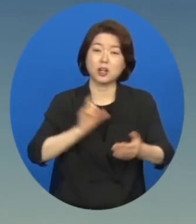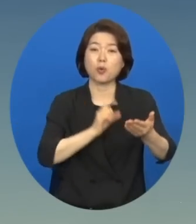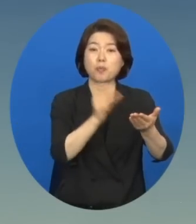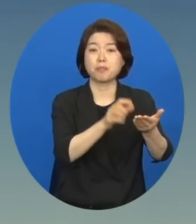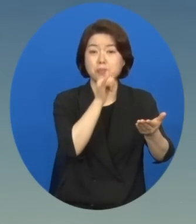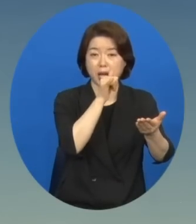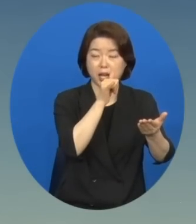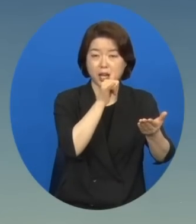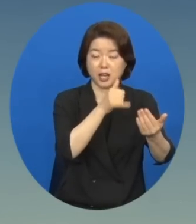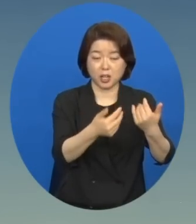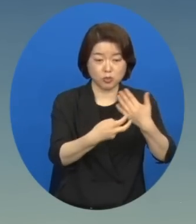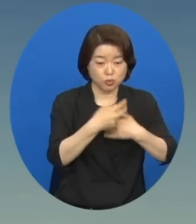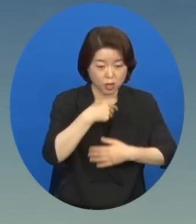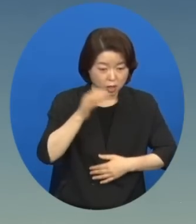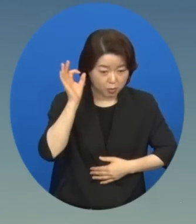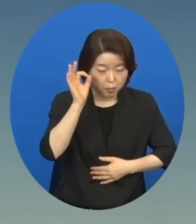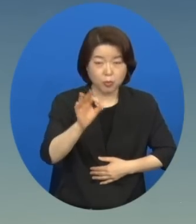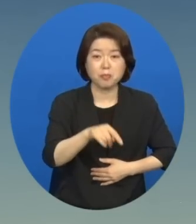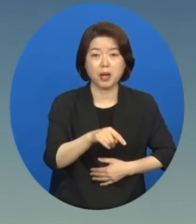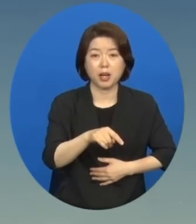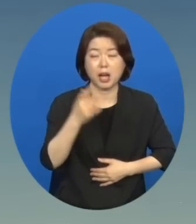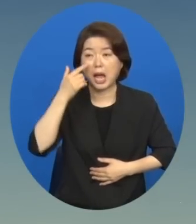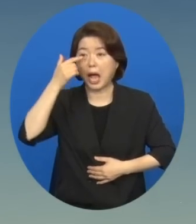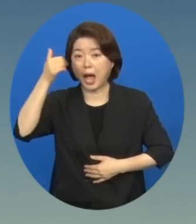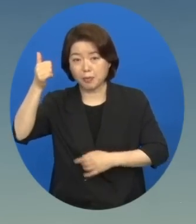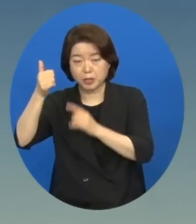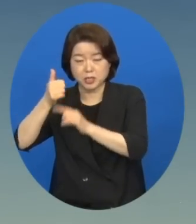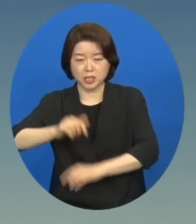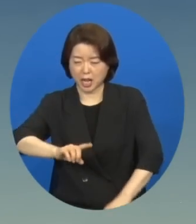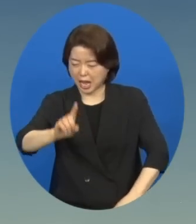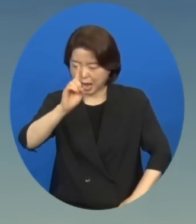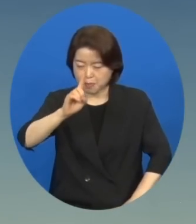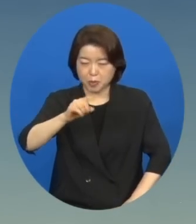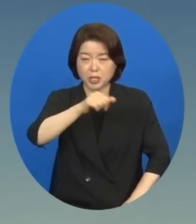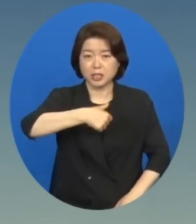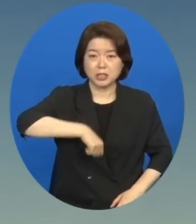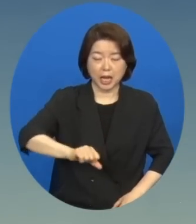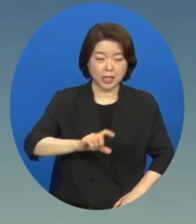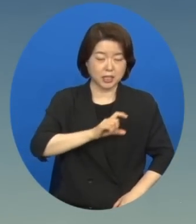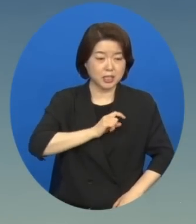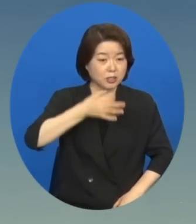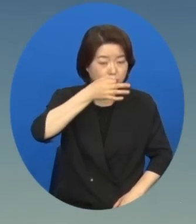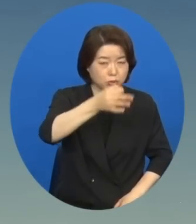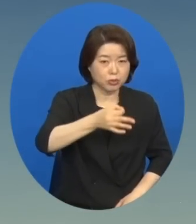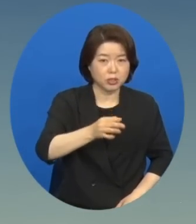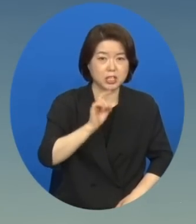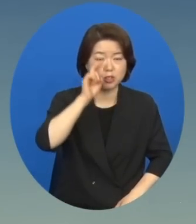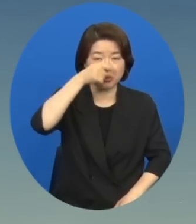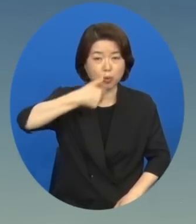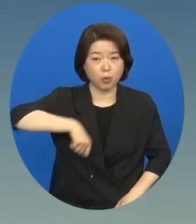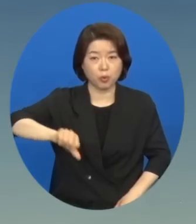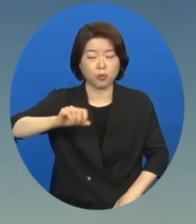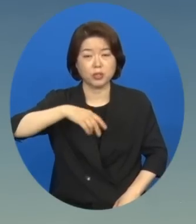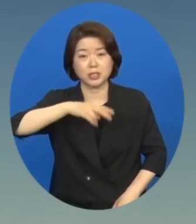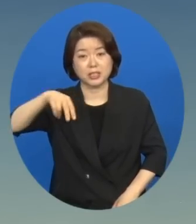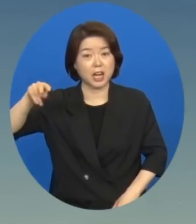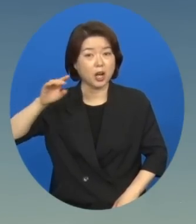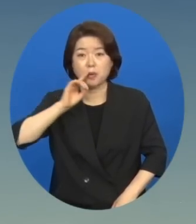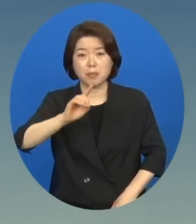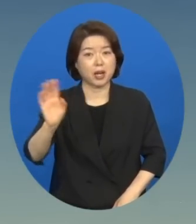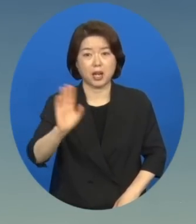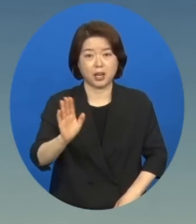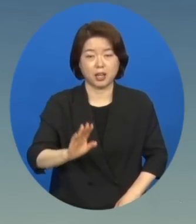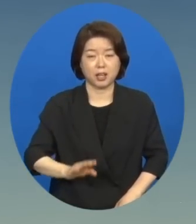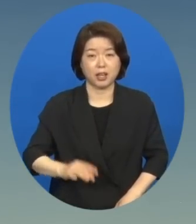누가복음 15장을 읽어보세요. 아버지께서 한 번도 그 아들에게 탕자라고 얘기하는 게 없어요. 뭐라고